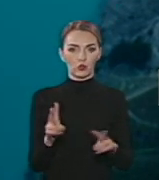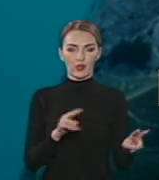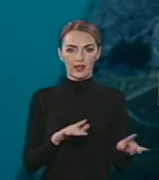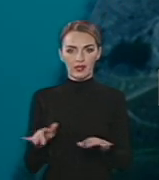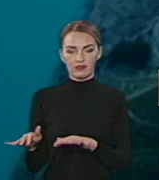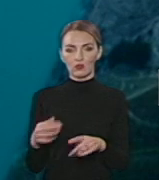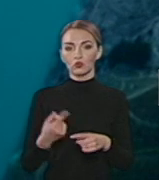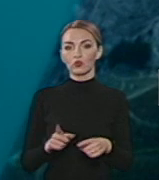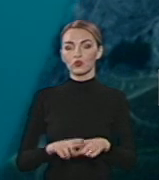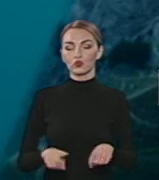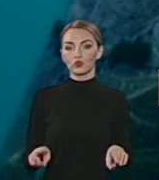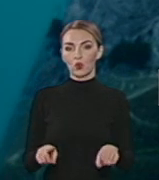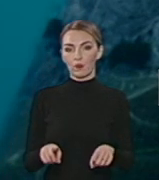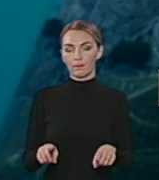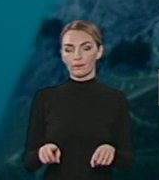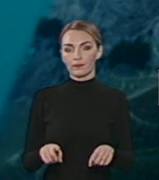действий, потому что